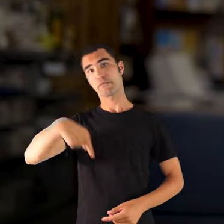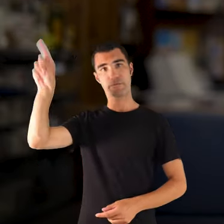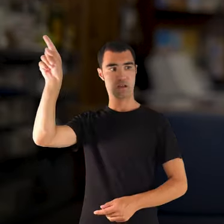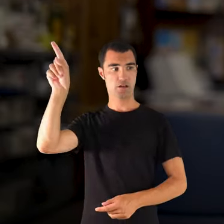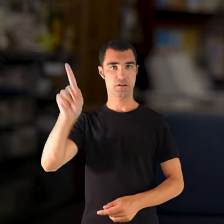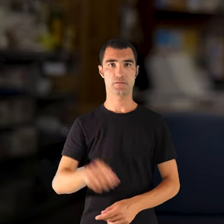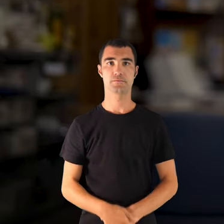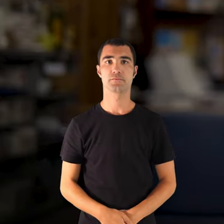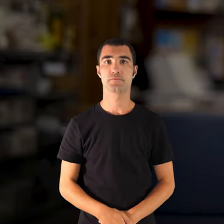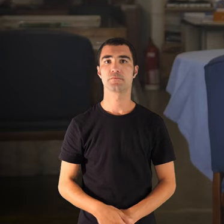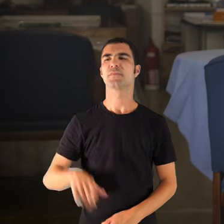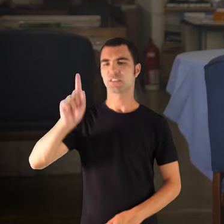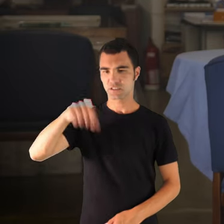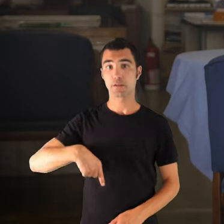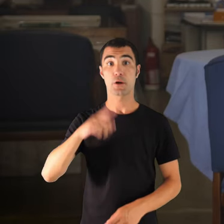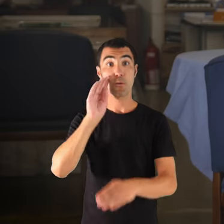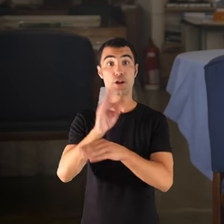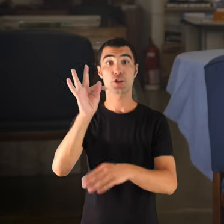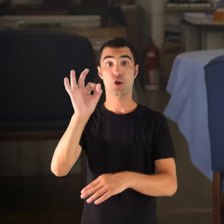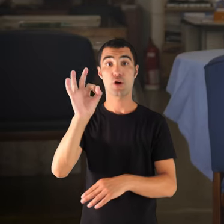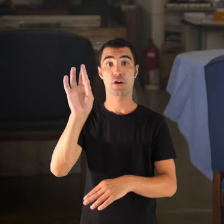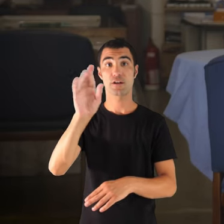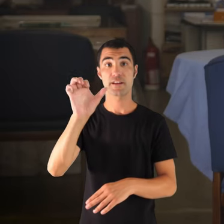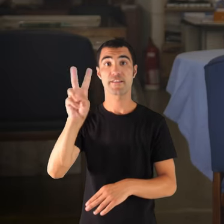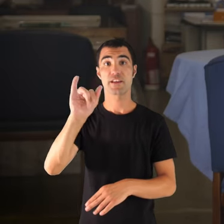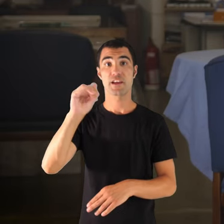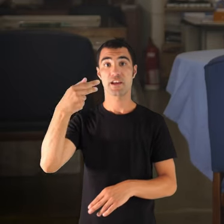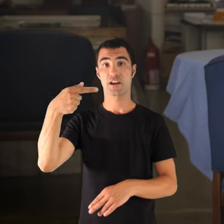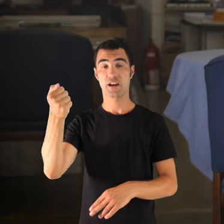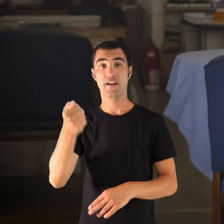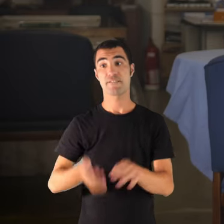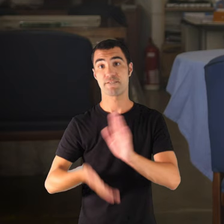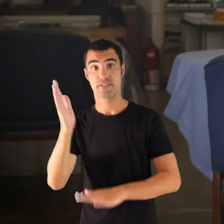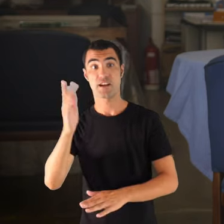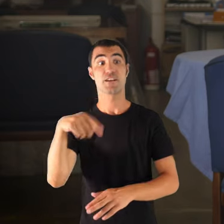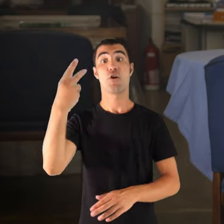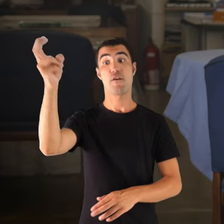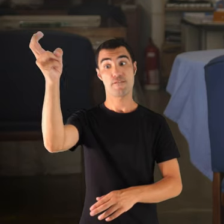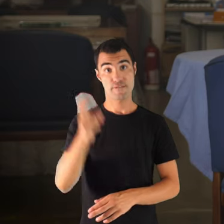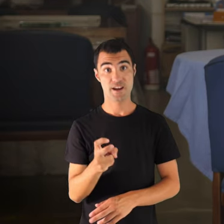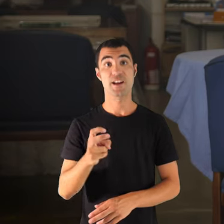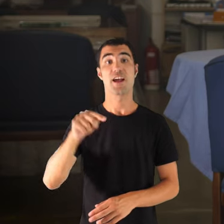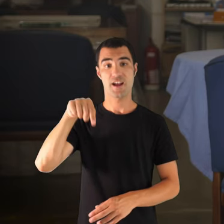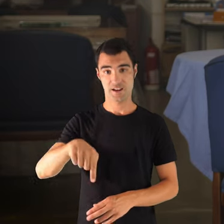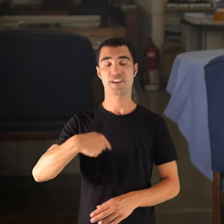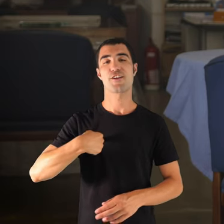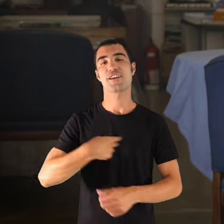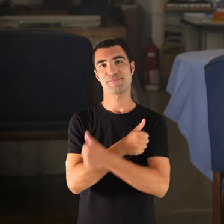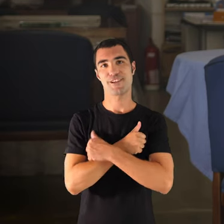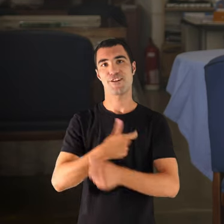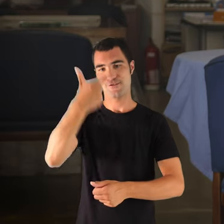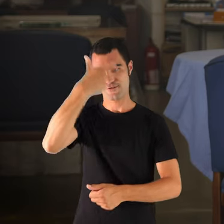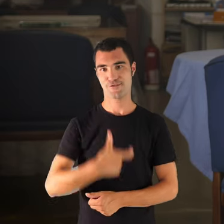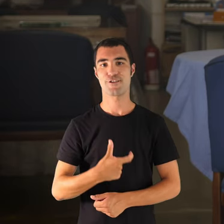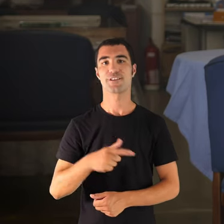que a Torrevieja vas. Ja diràs a mi amor que vengas acá y verás que aquí la espero yo. Muertecito de